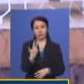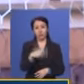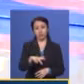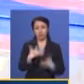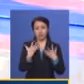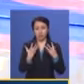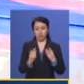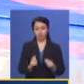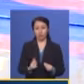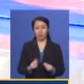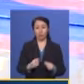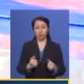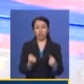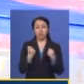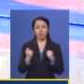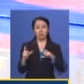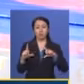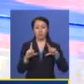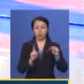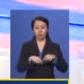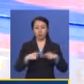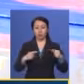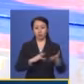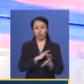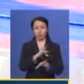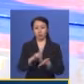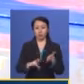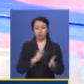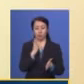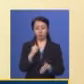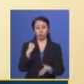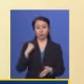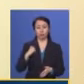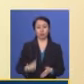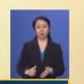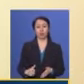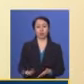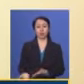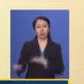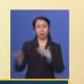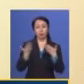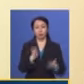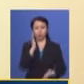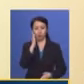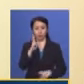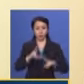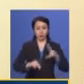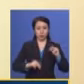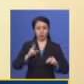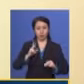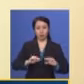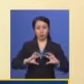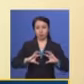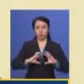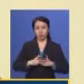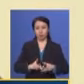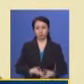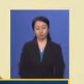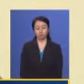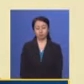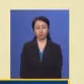дней. После него спортсмены разъедутся по своим городам, где будут ждать приглашения на предстоящий чемпионат мира. Кирилл Потемкин,